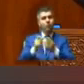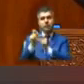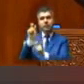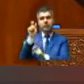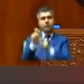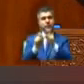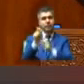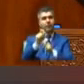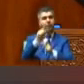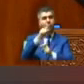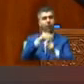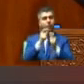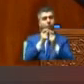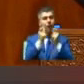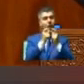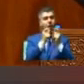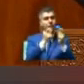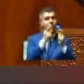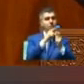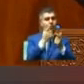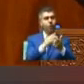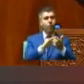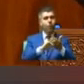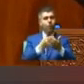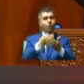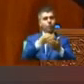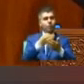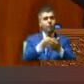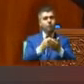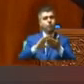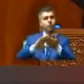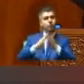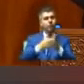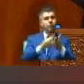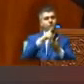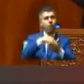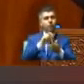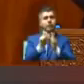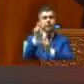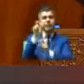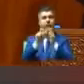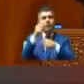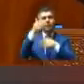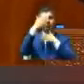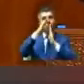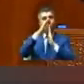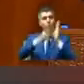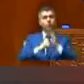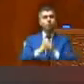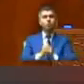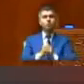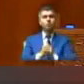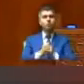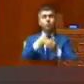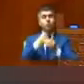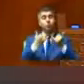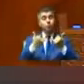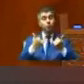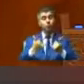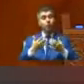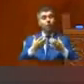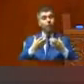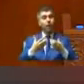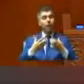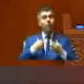الفاعلين الاقتصاديين والاجتماعيين والرأي العام، وهي فرصة لتقديم بعض الشروحات